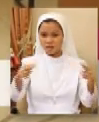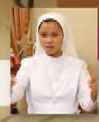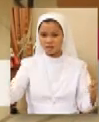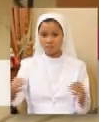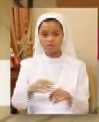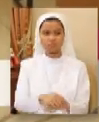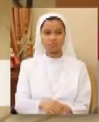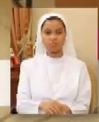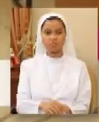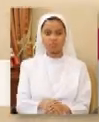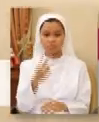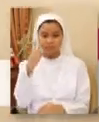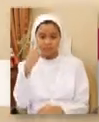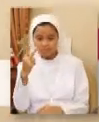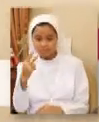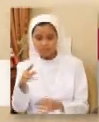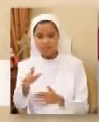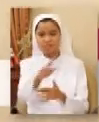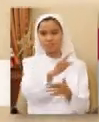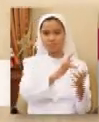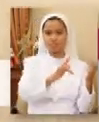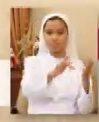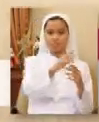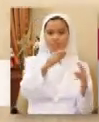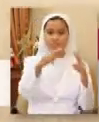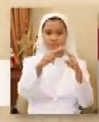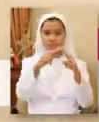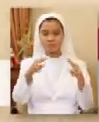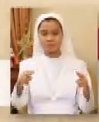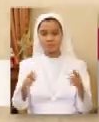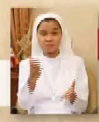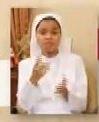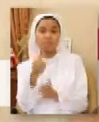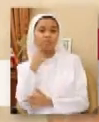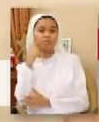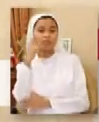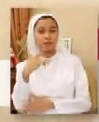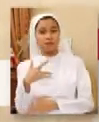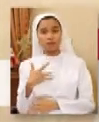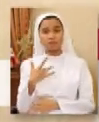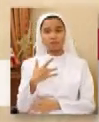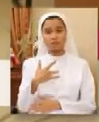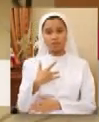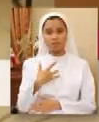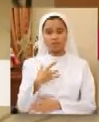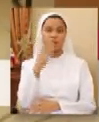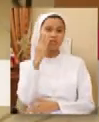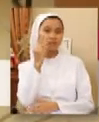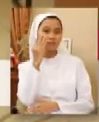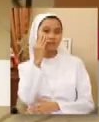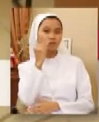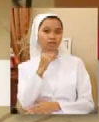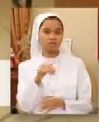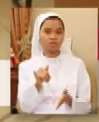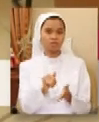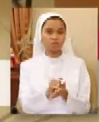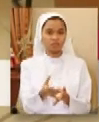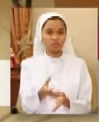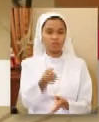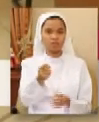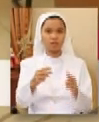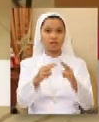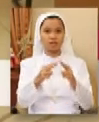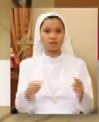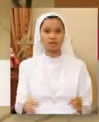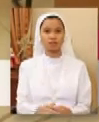kami sa bahay. Parang matagal na magkakilala, siguro na-feel nila na bahay nila yun. So syempre sister, pag andun sila, you